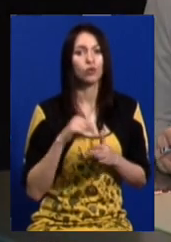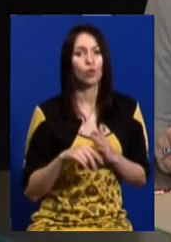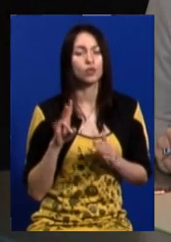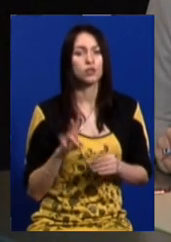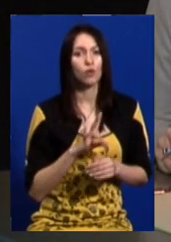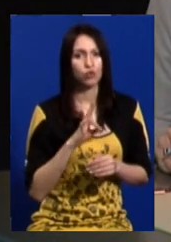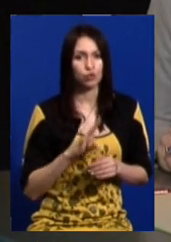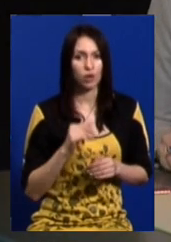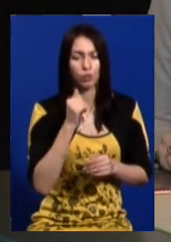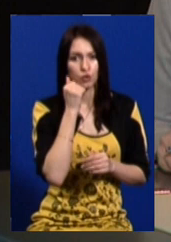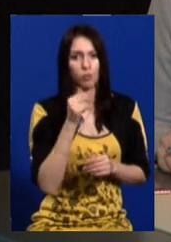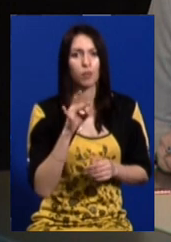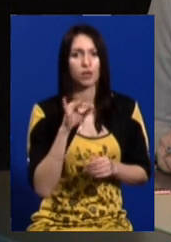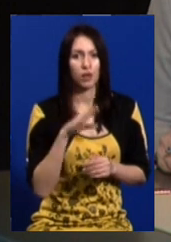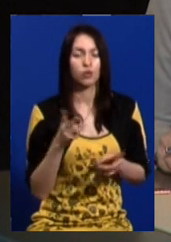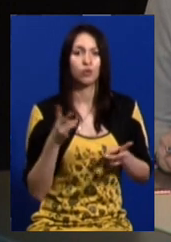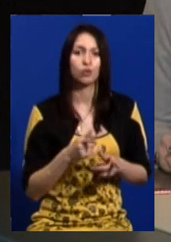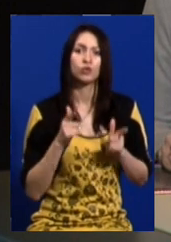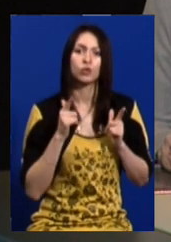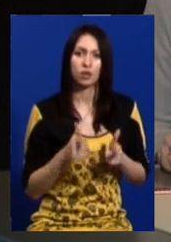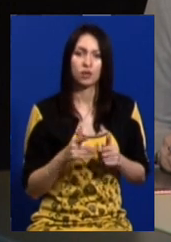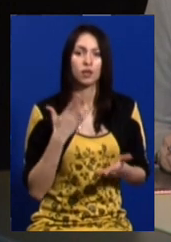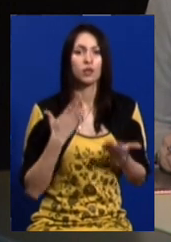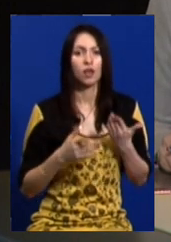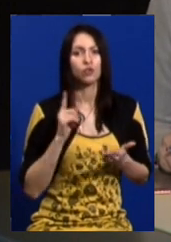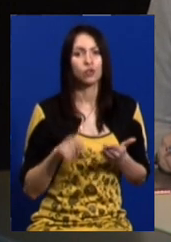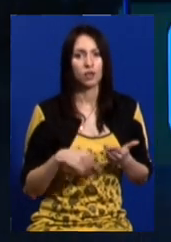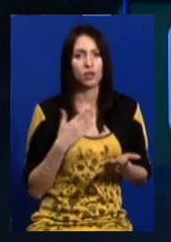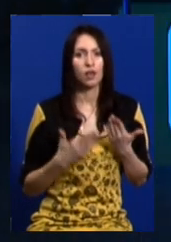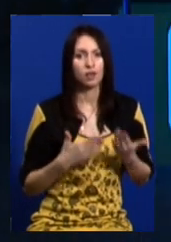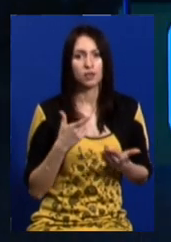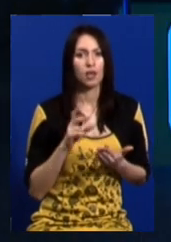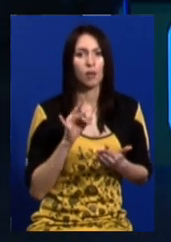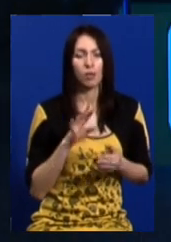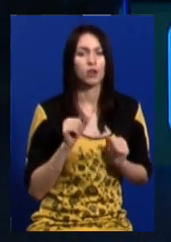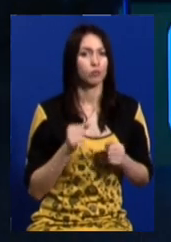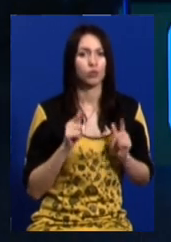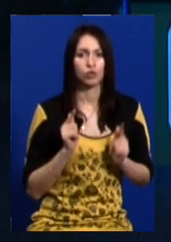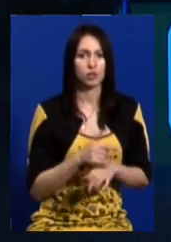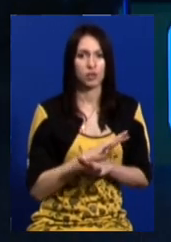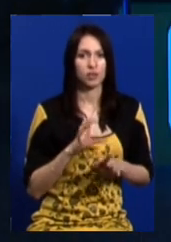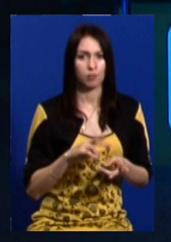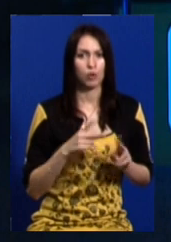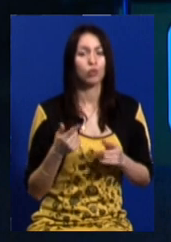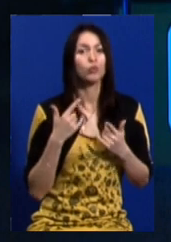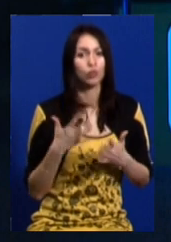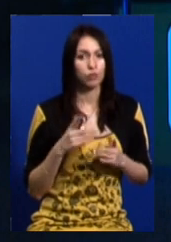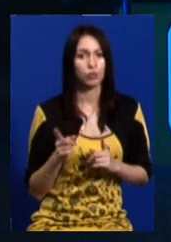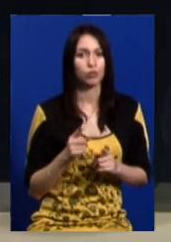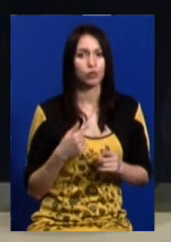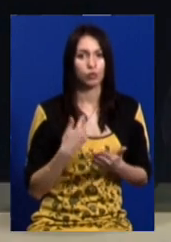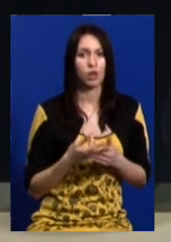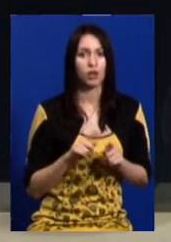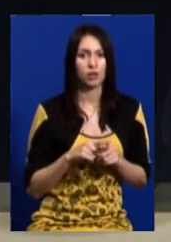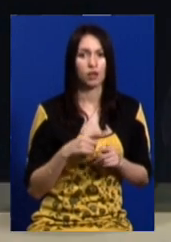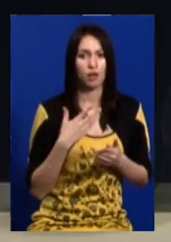священник Московського патріархату має погодитися, навіть якщо, наприклад, єпархія може не згодитися з переходом. Да? Ні, звичайно, тому що, я кажу, це є власність